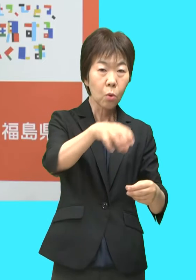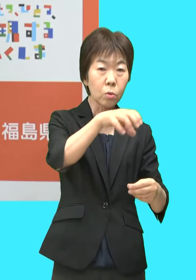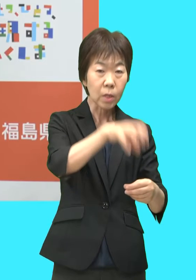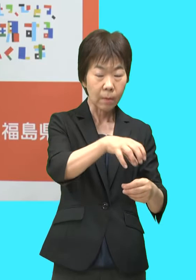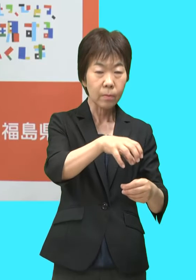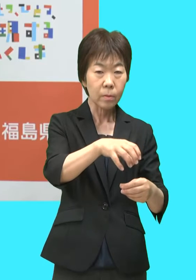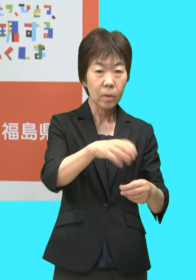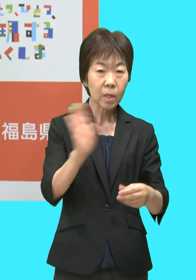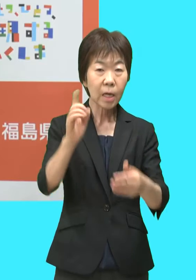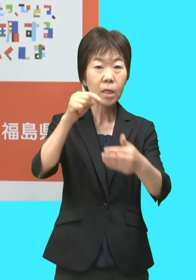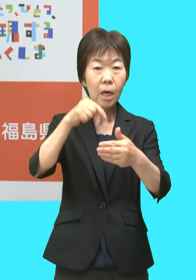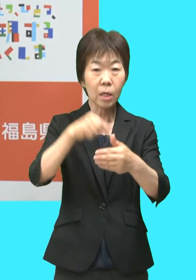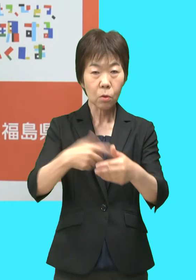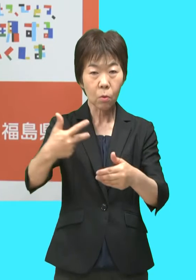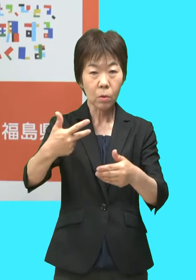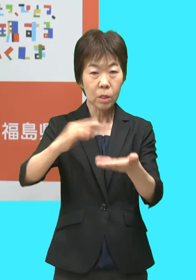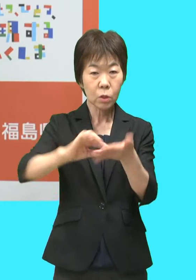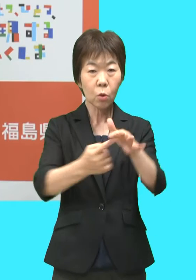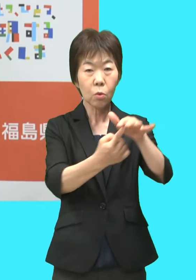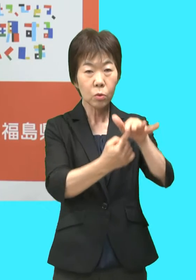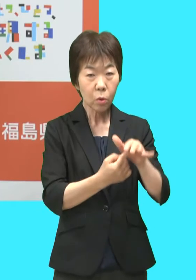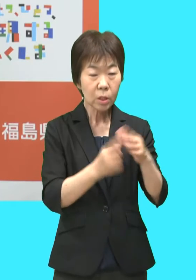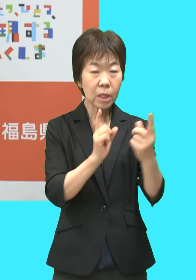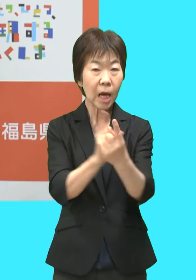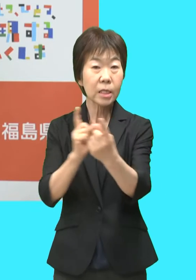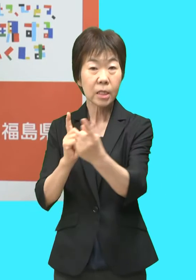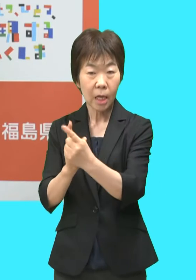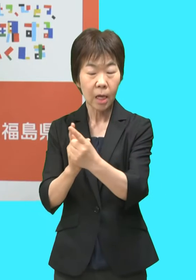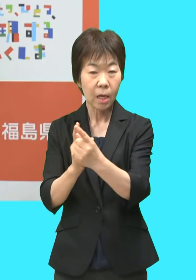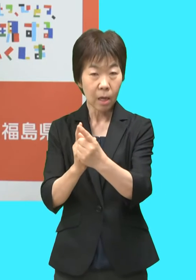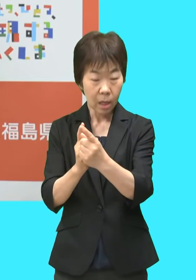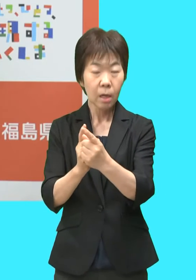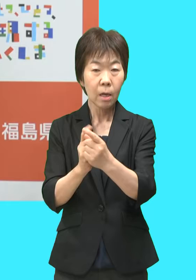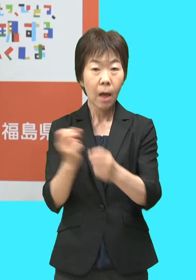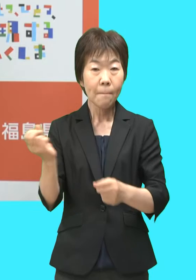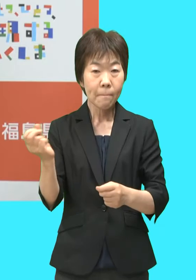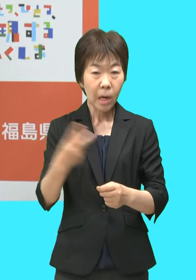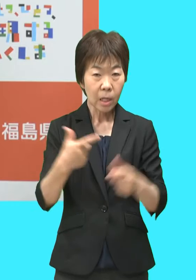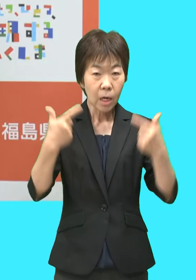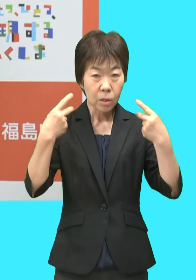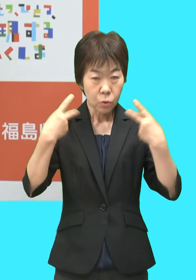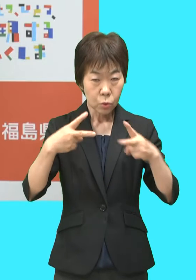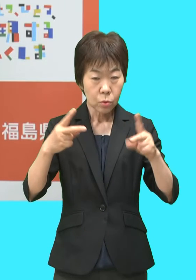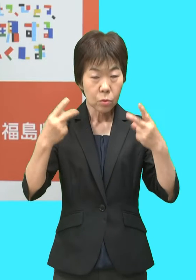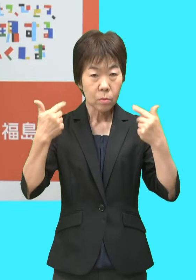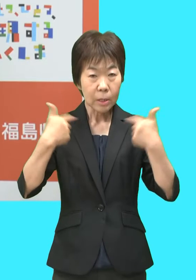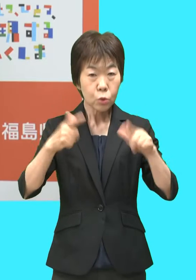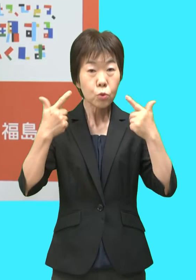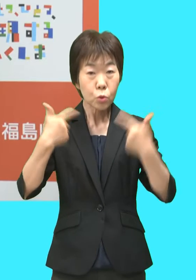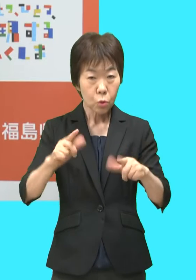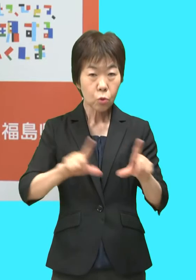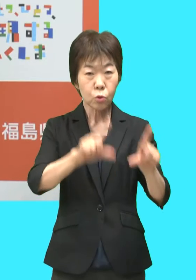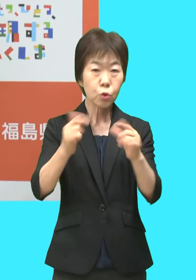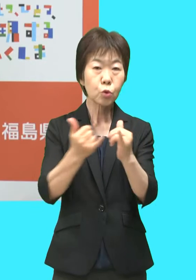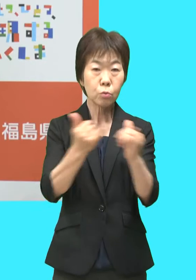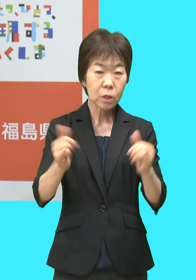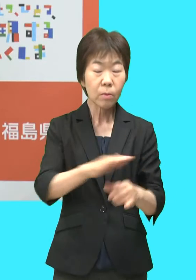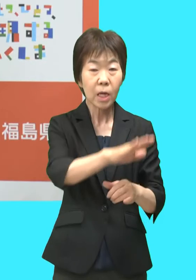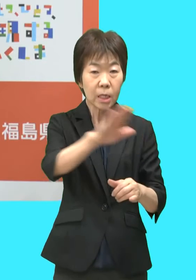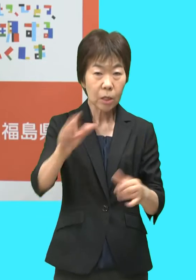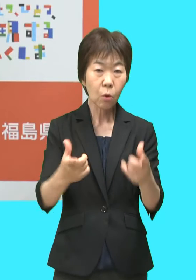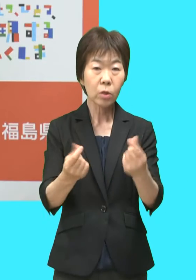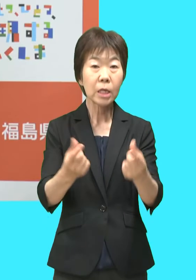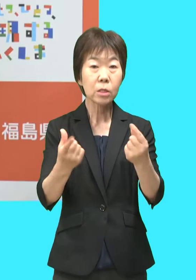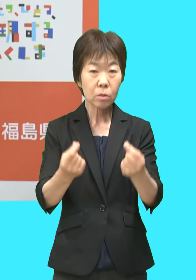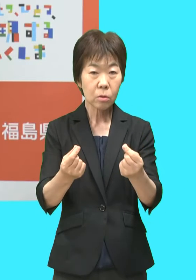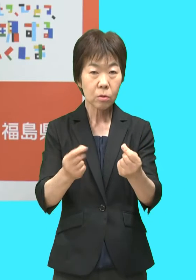および県内の市町村に対して再度通常の住民の皆さんと同様にワクチン接